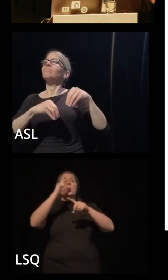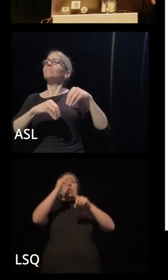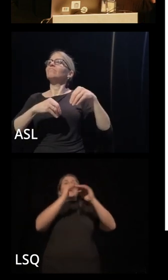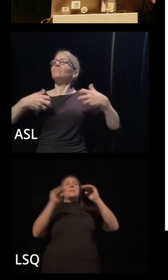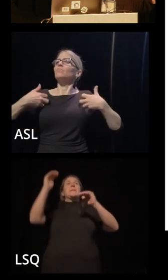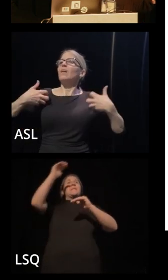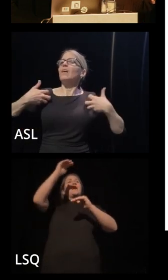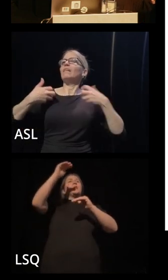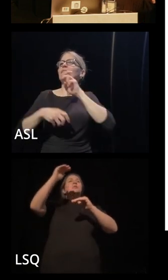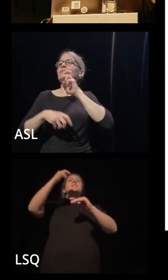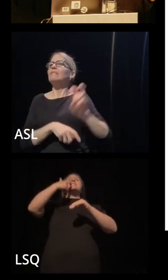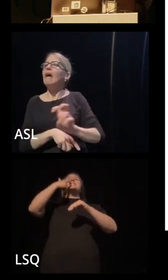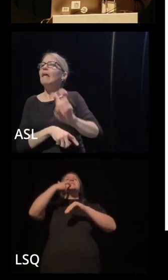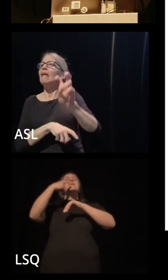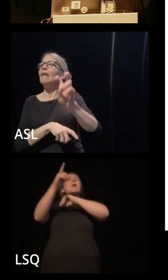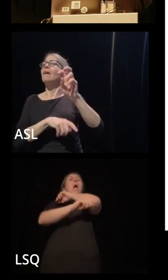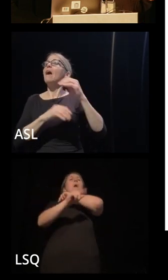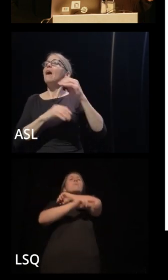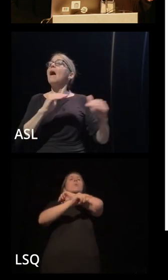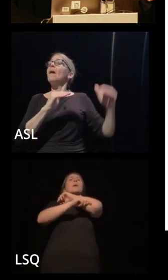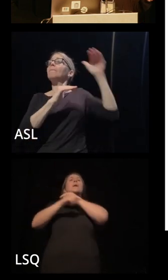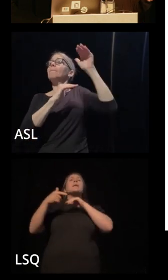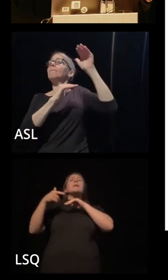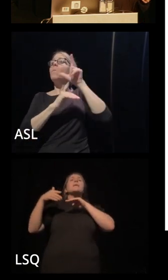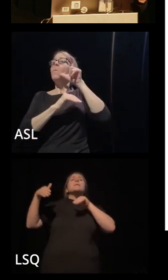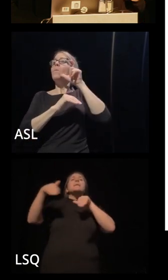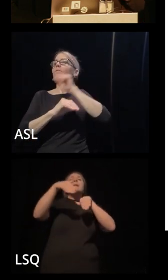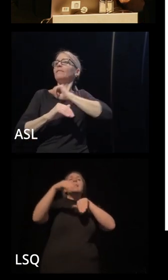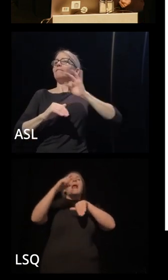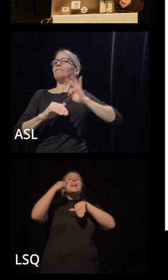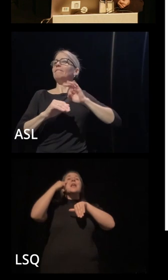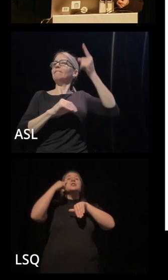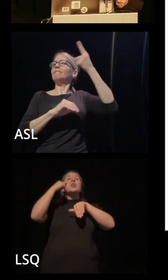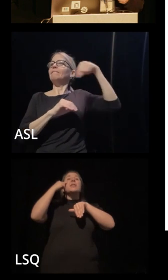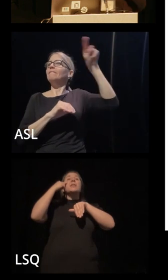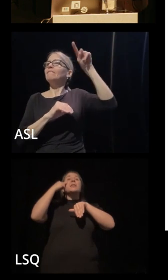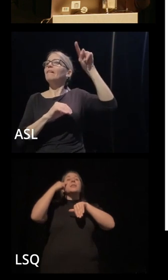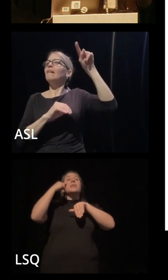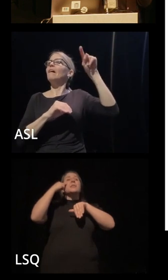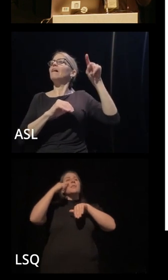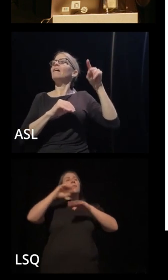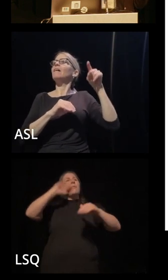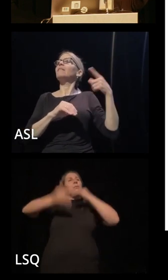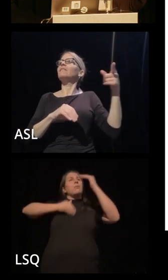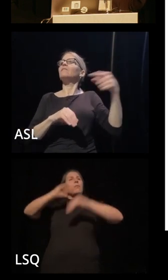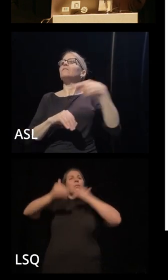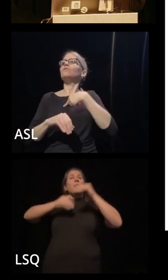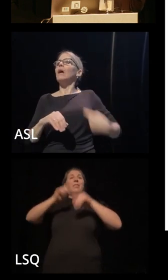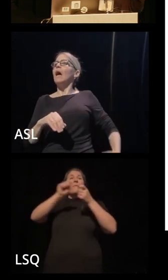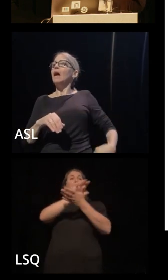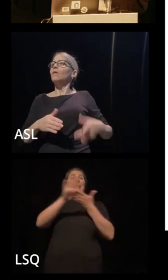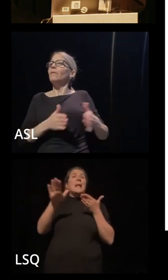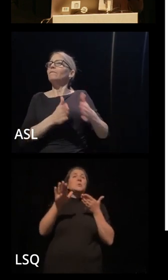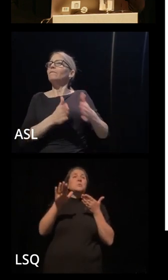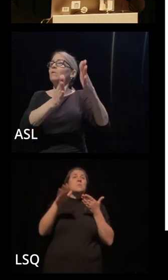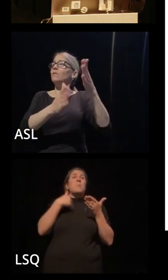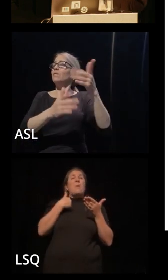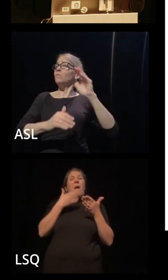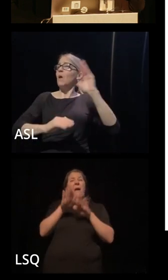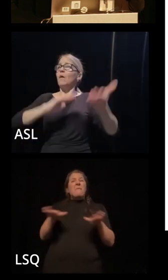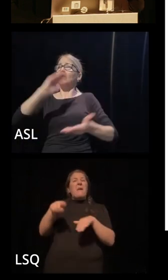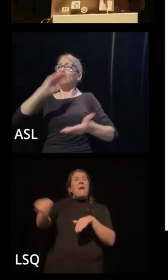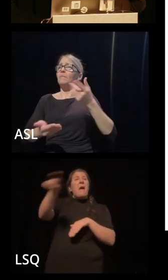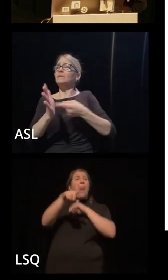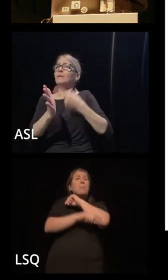il accueillait donc les ouvriers du canal La Chine, qui étaient même souvent des enfants, gratuitement. Et de mettre en valeur un peu